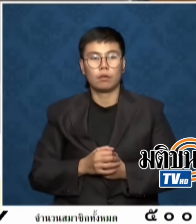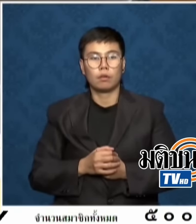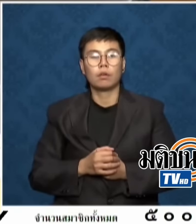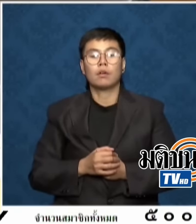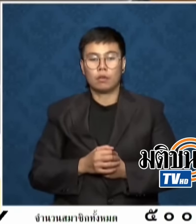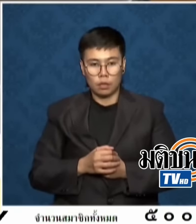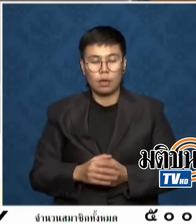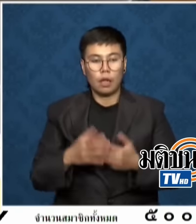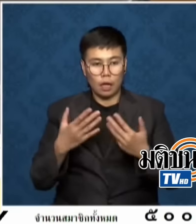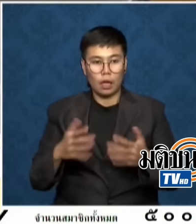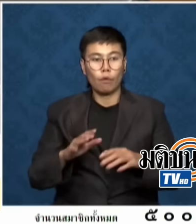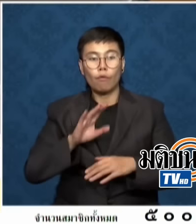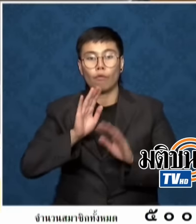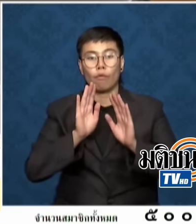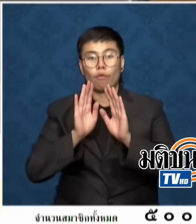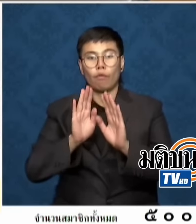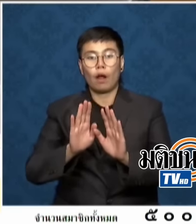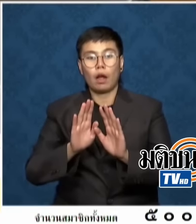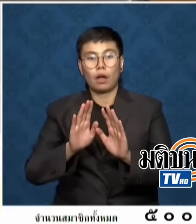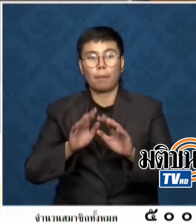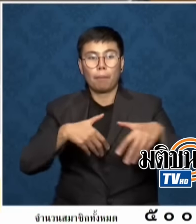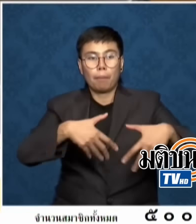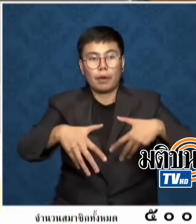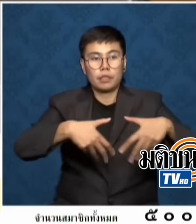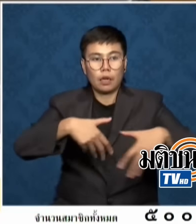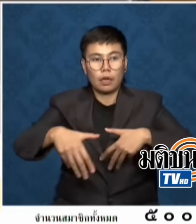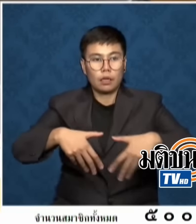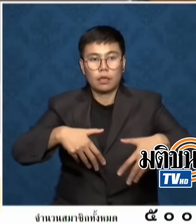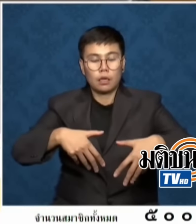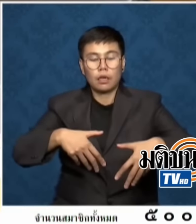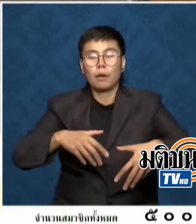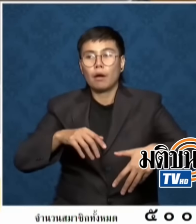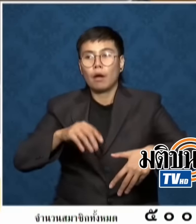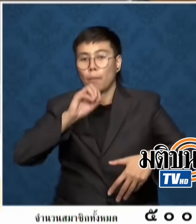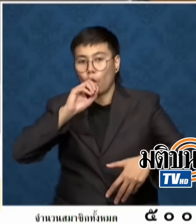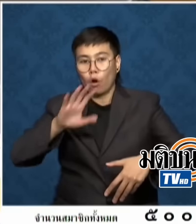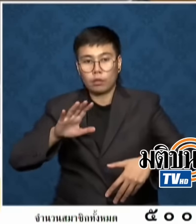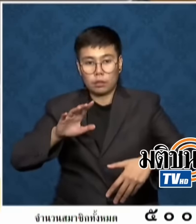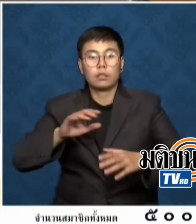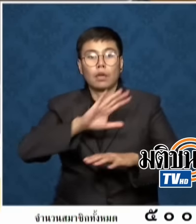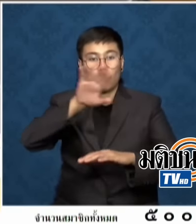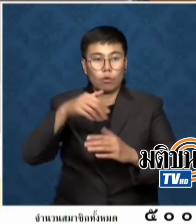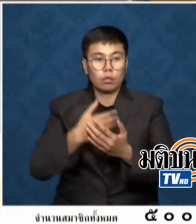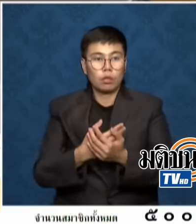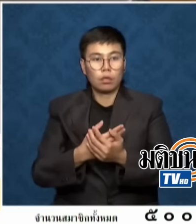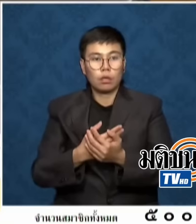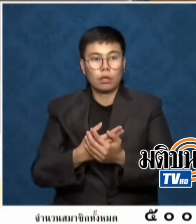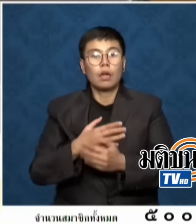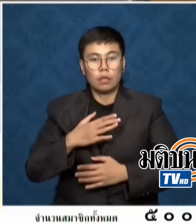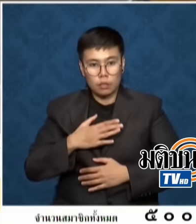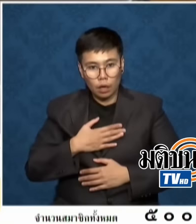และอยากจะฝากบอกพี่น้องประชาชนที่อยู่นอกสภาแห่งนี้ค่ะว่าพวกเราจะไม่หยุ